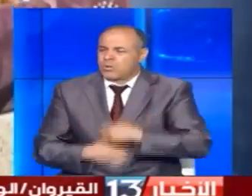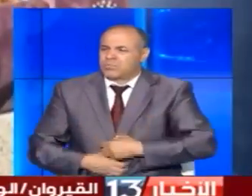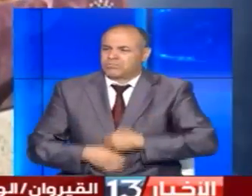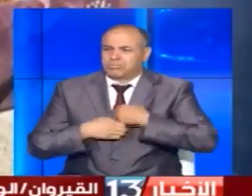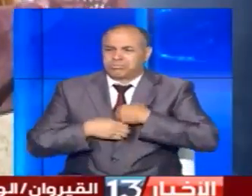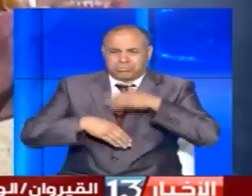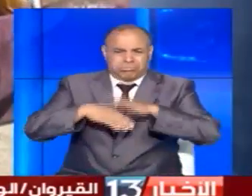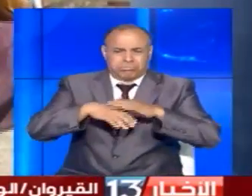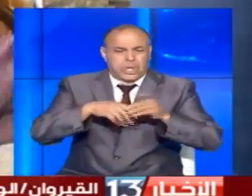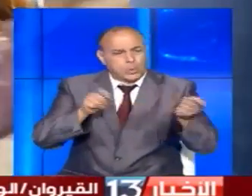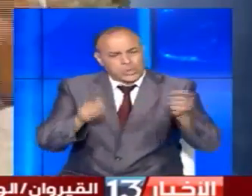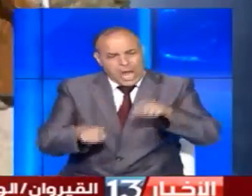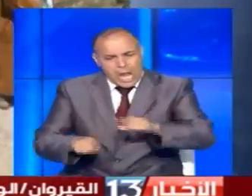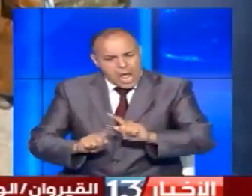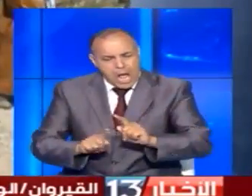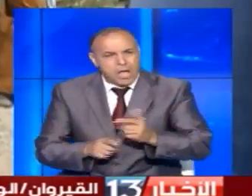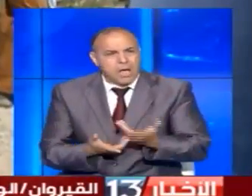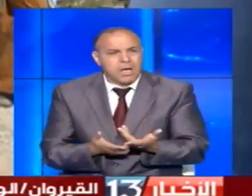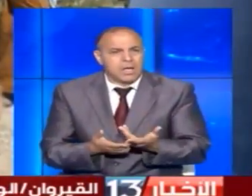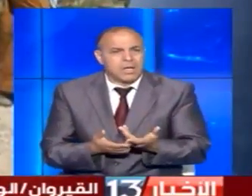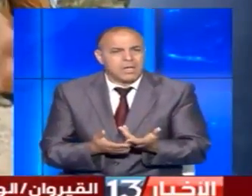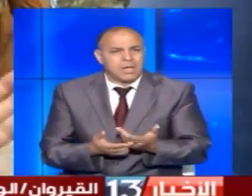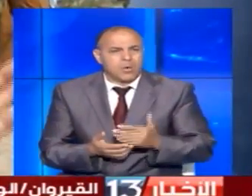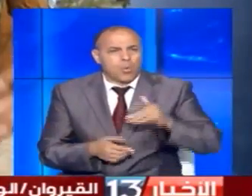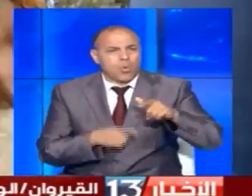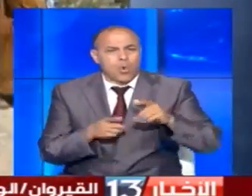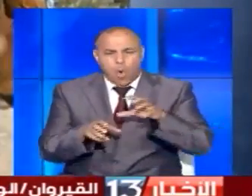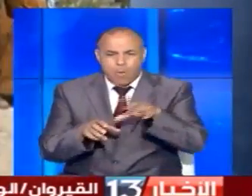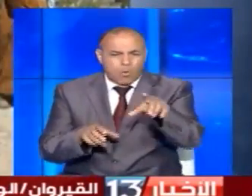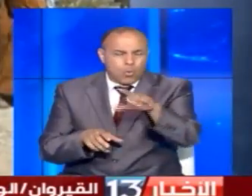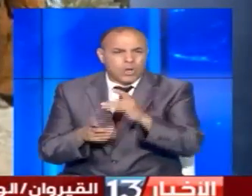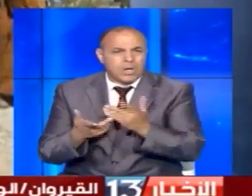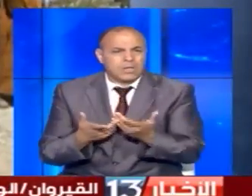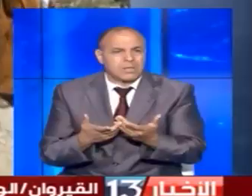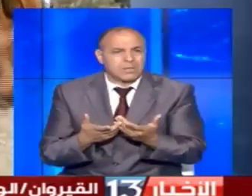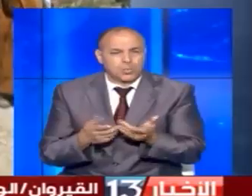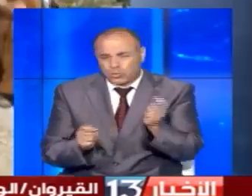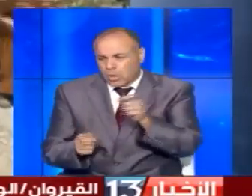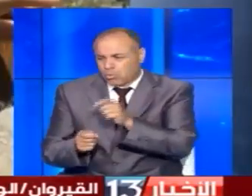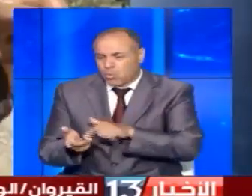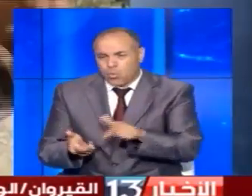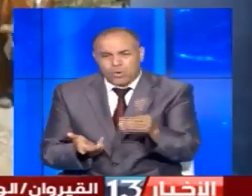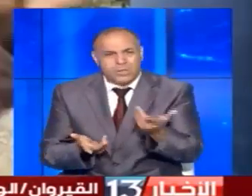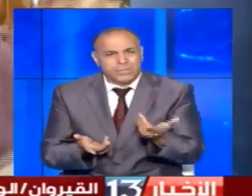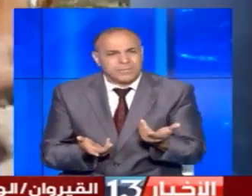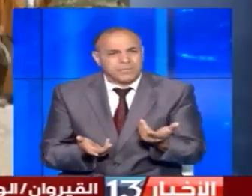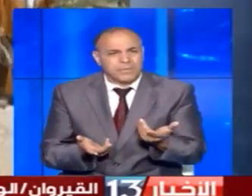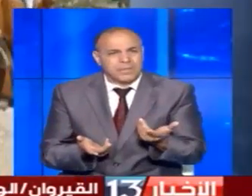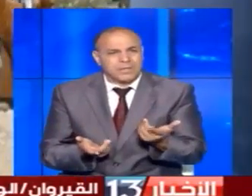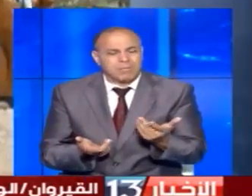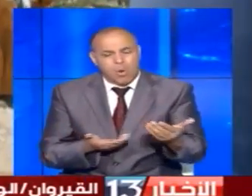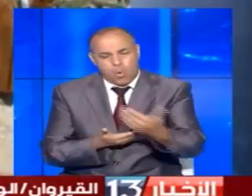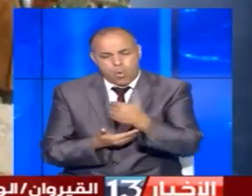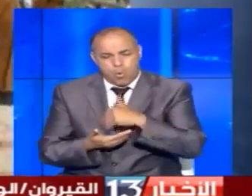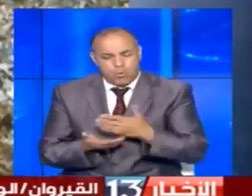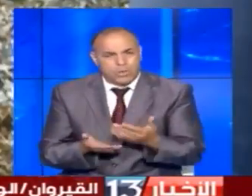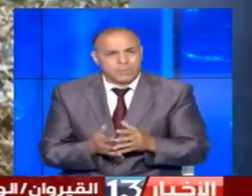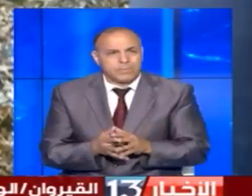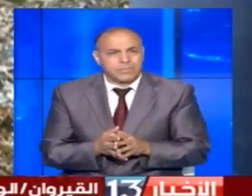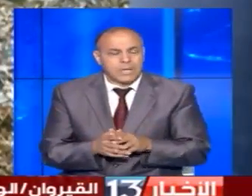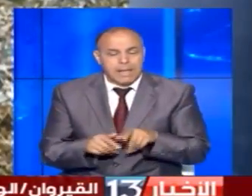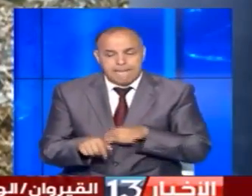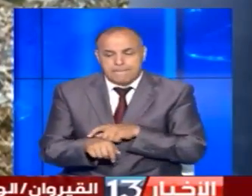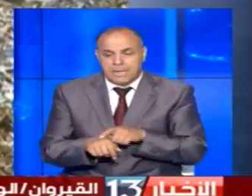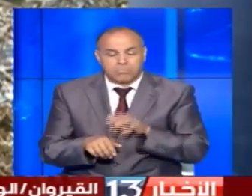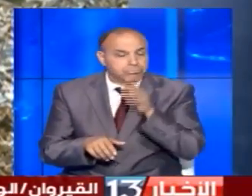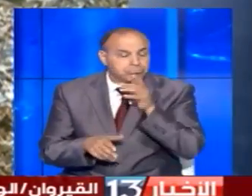عليه ما تكبرناش الزبل، انه كيعملونا اكل اصلي كبير كل حومة فيها اصلة كبيرة واحد كل صبوا فيهم بعدش يجوا يلموا واحد الكل. أو البلدية